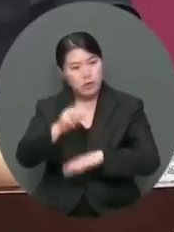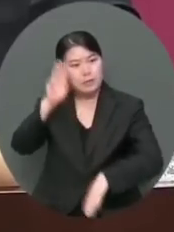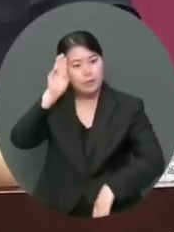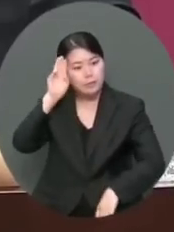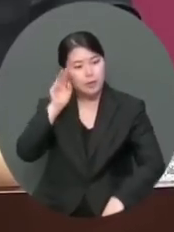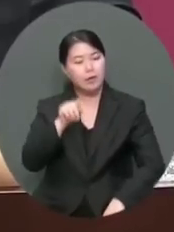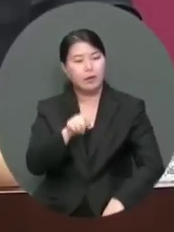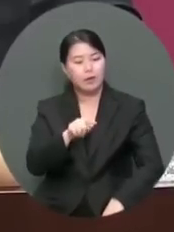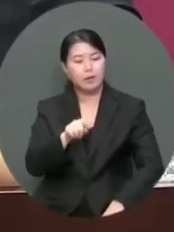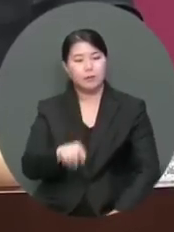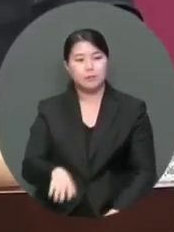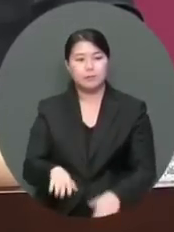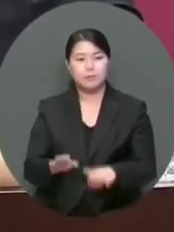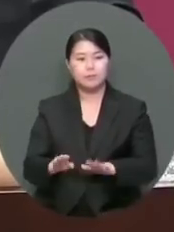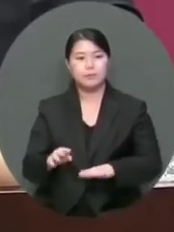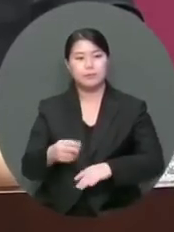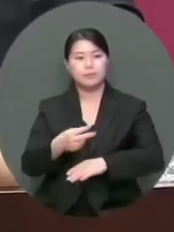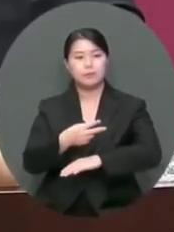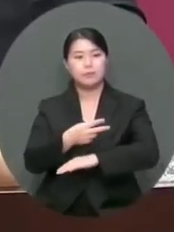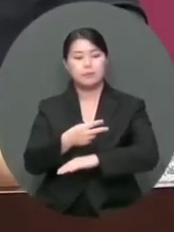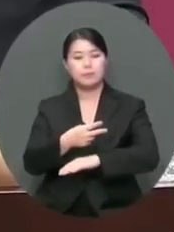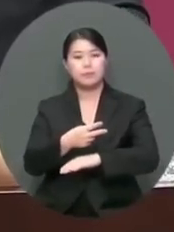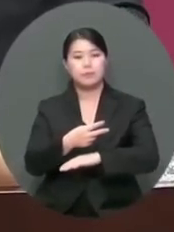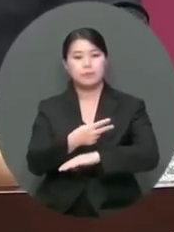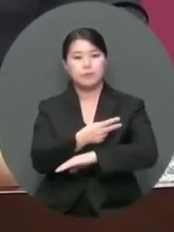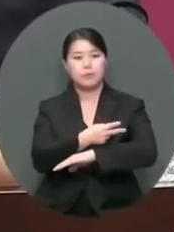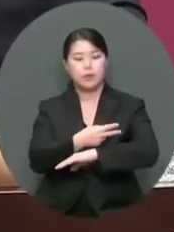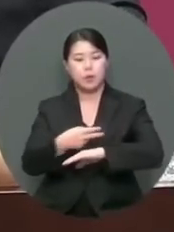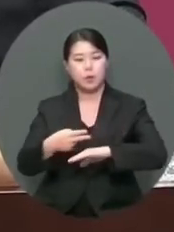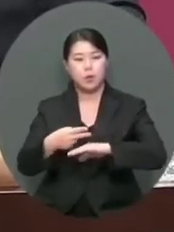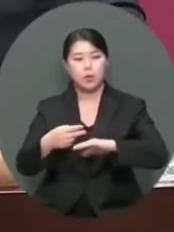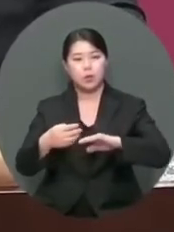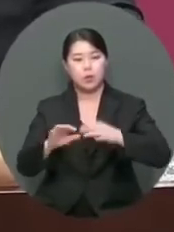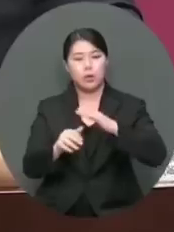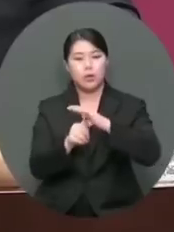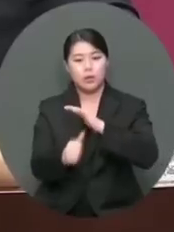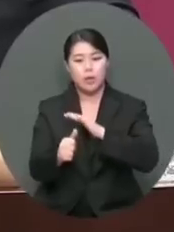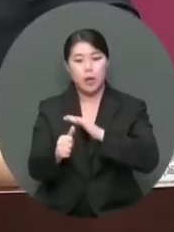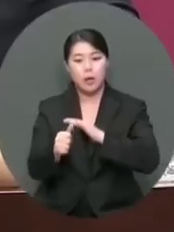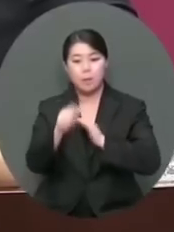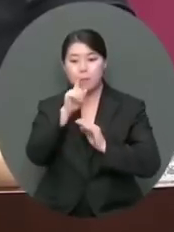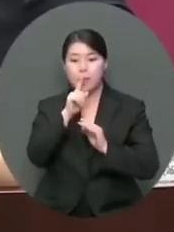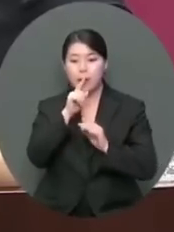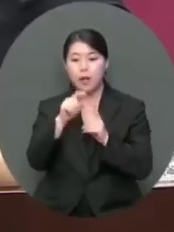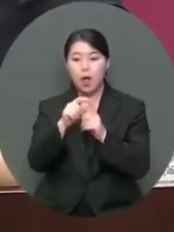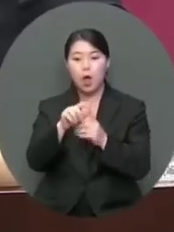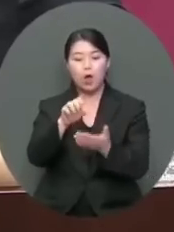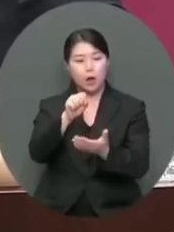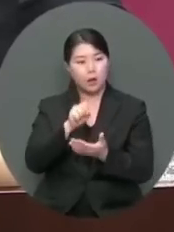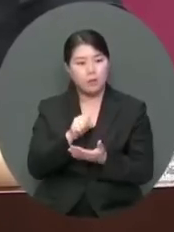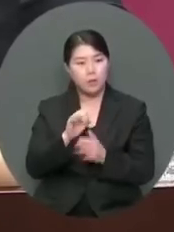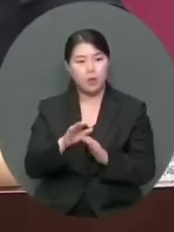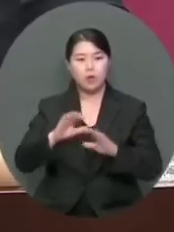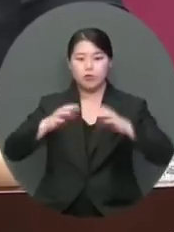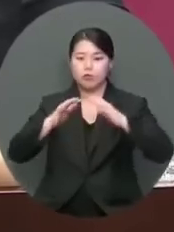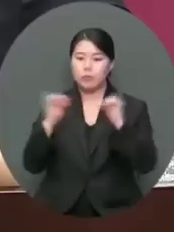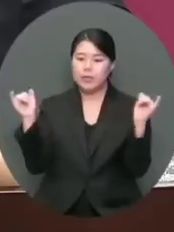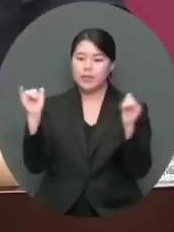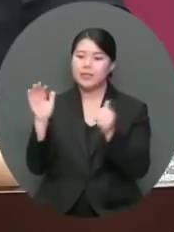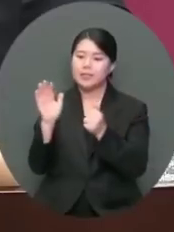우리 인도네시아, 주한 인도네시아 대사의 표현에 빌리면 우리 국민들의